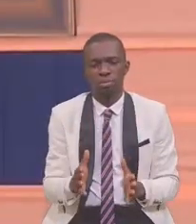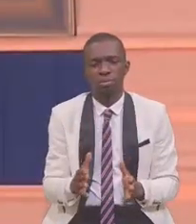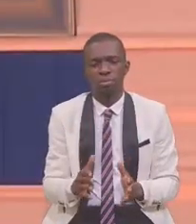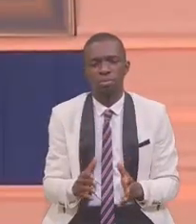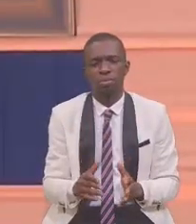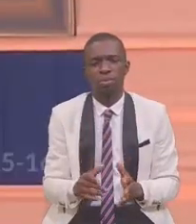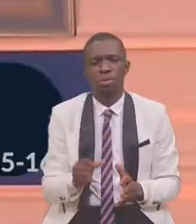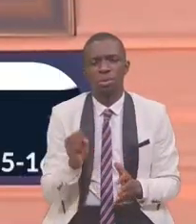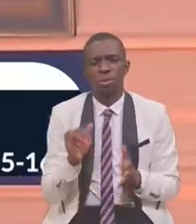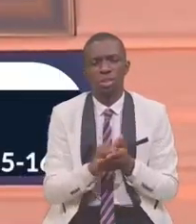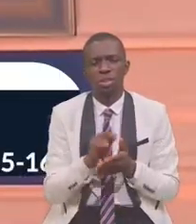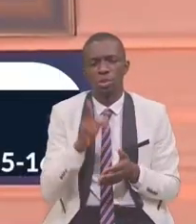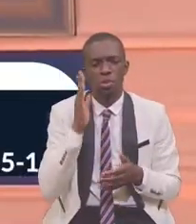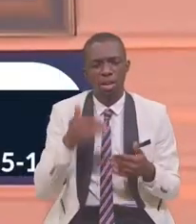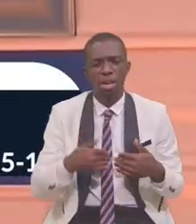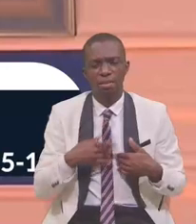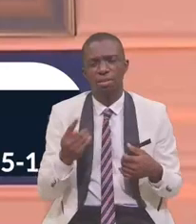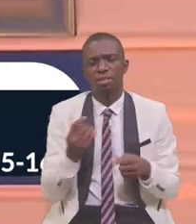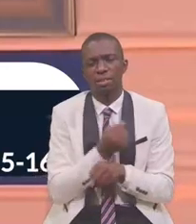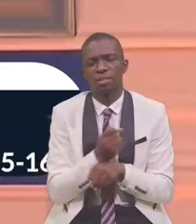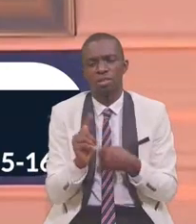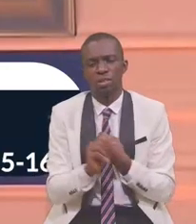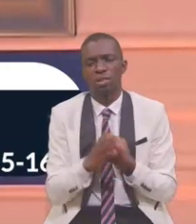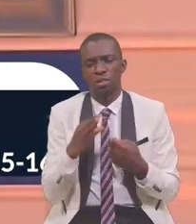le salut du Seigneur.